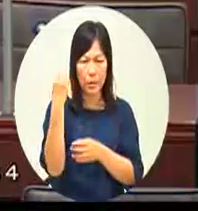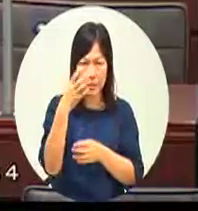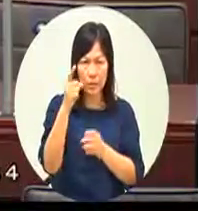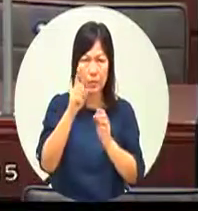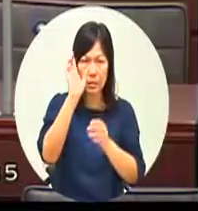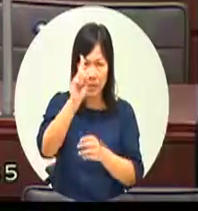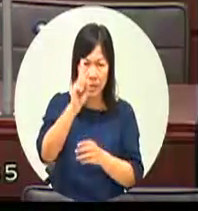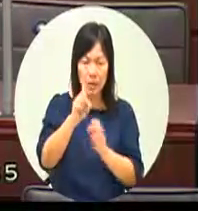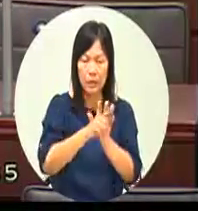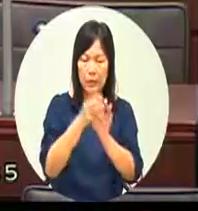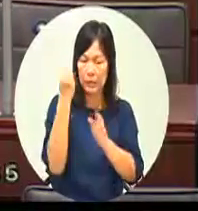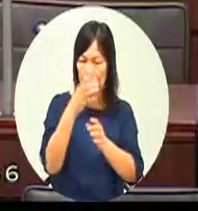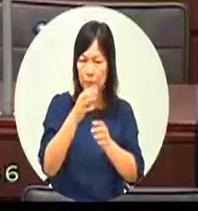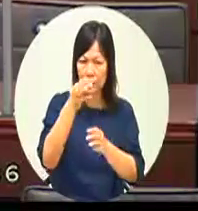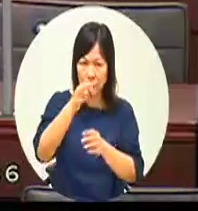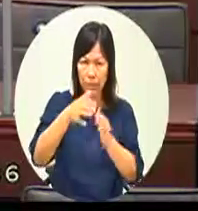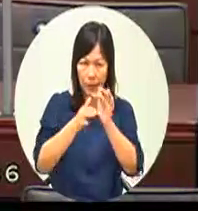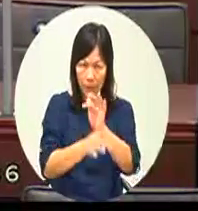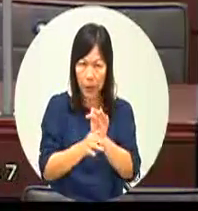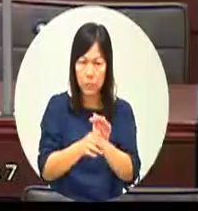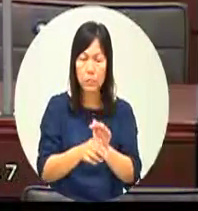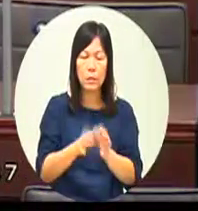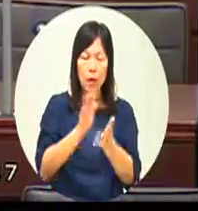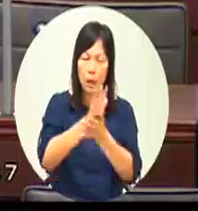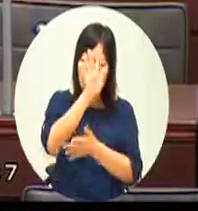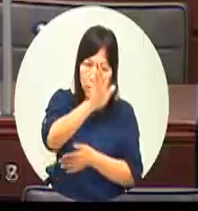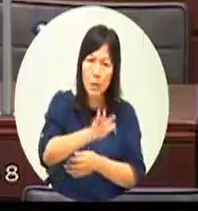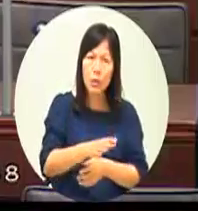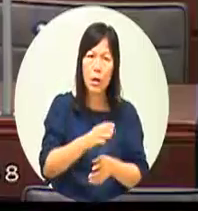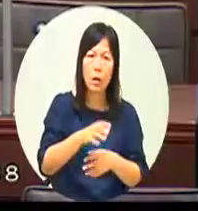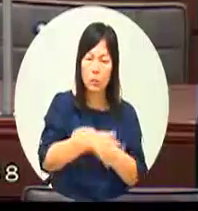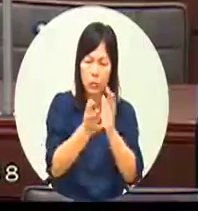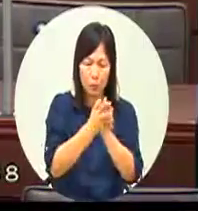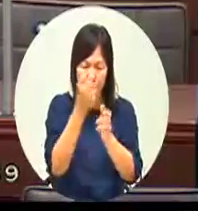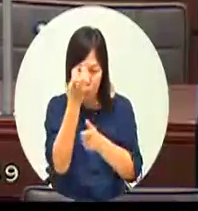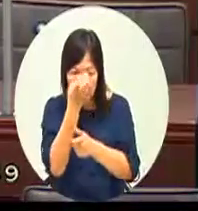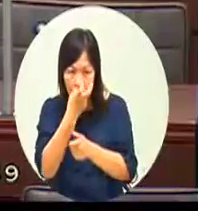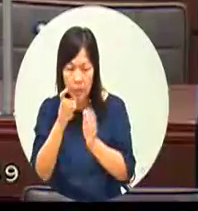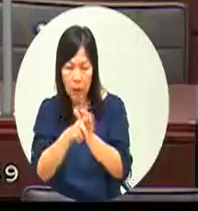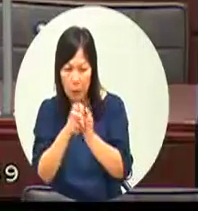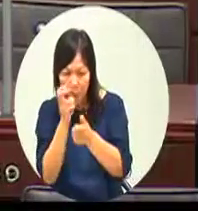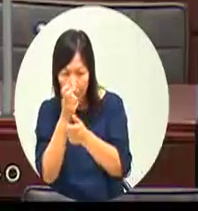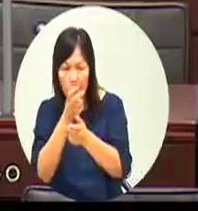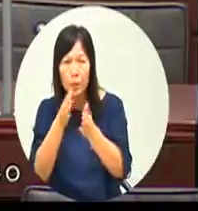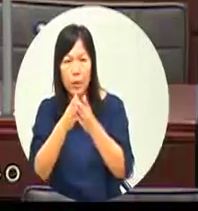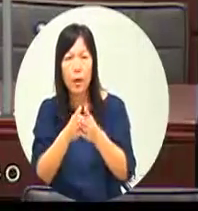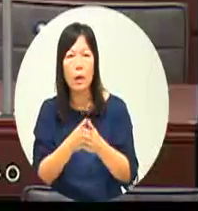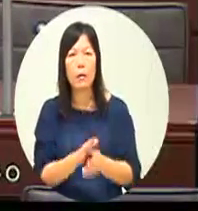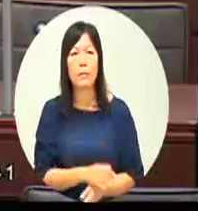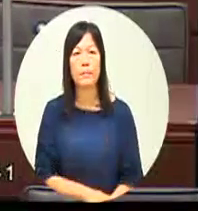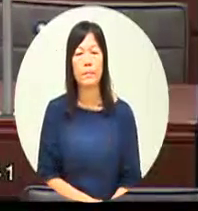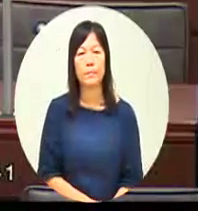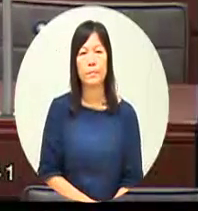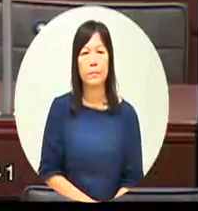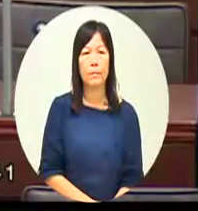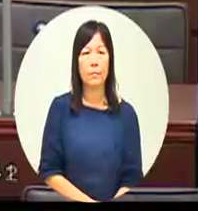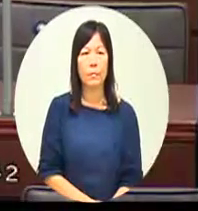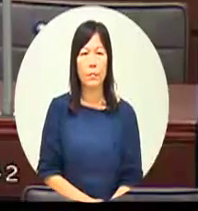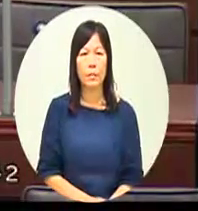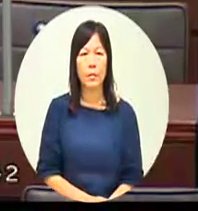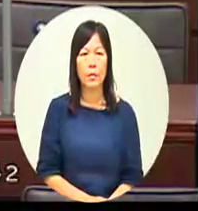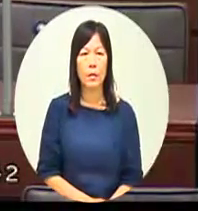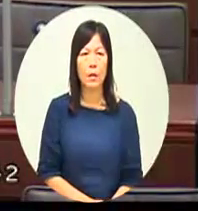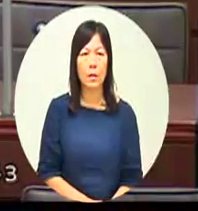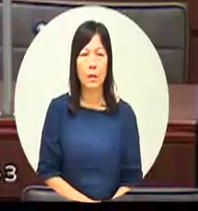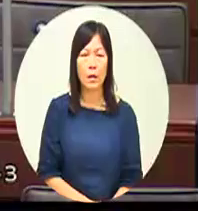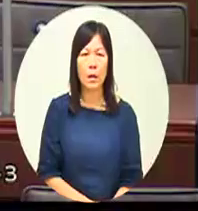个所谓的收费标准，以及后面的如何来做一个整个监督跟查核，好。这个部分呢，这个部分其实我们